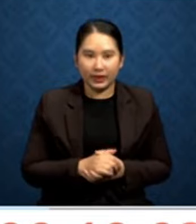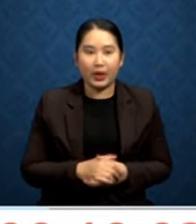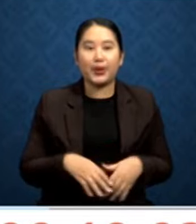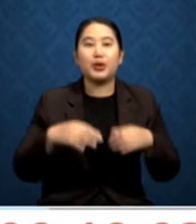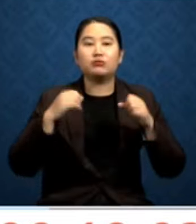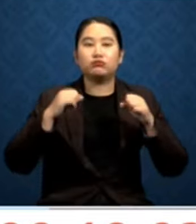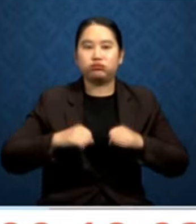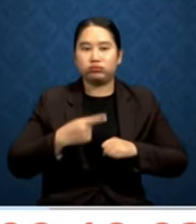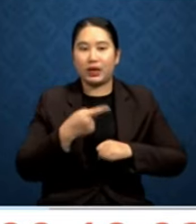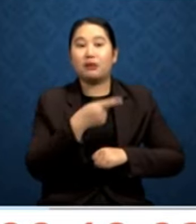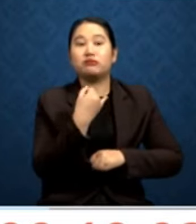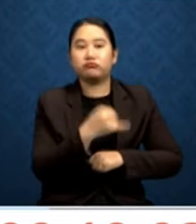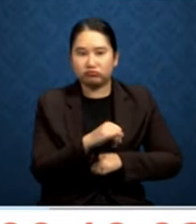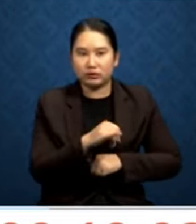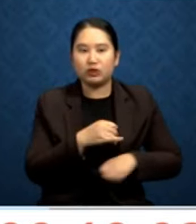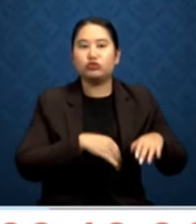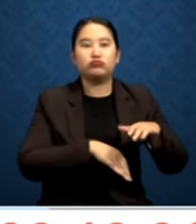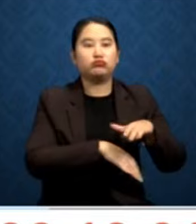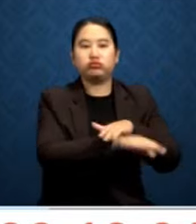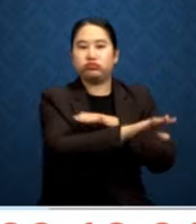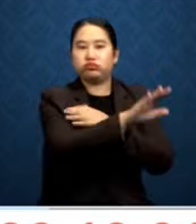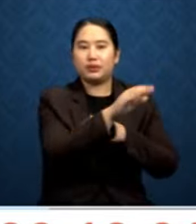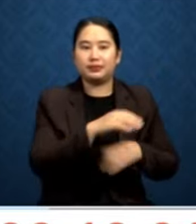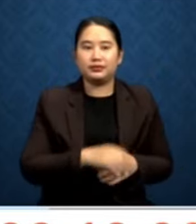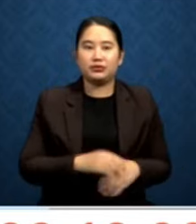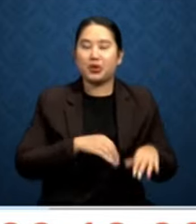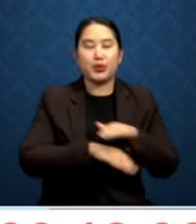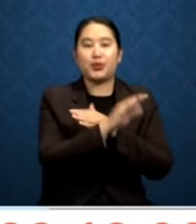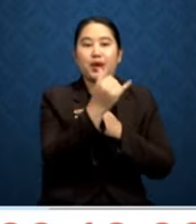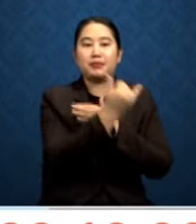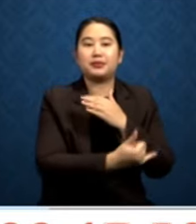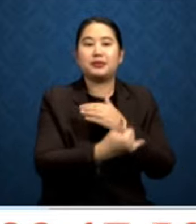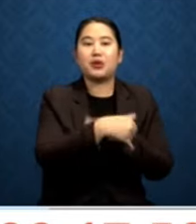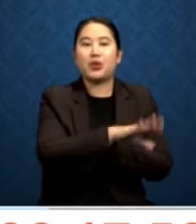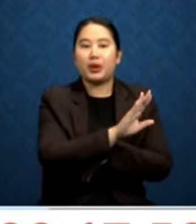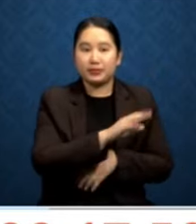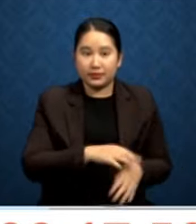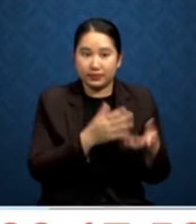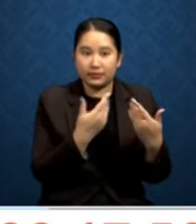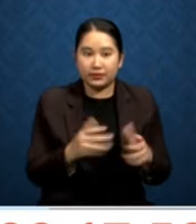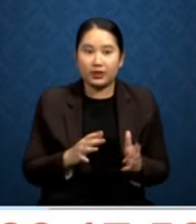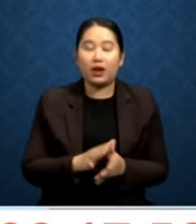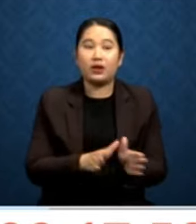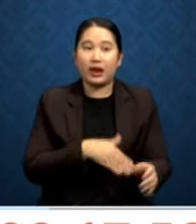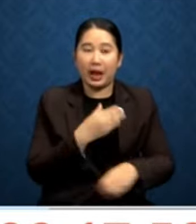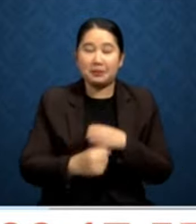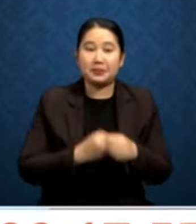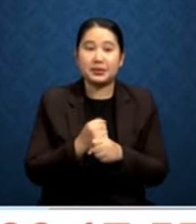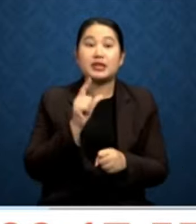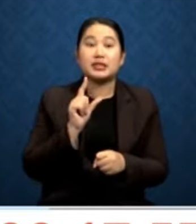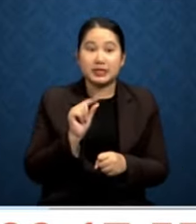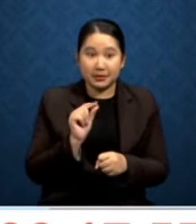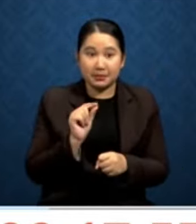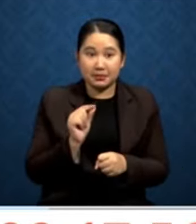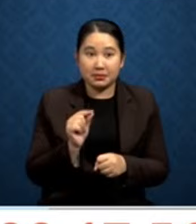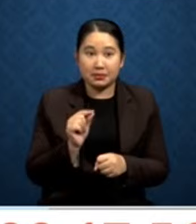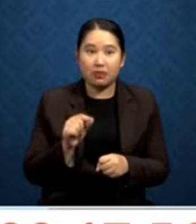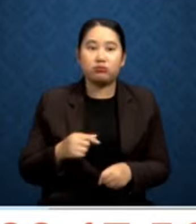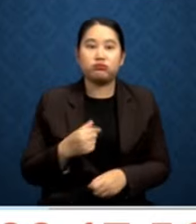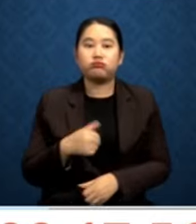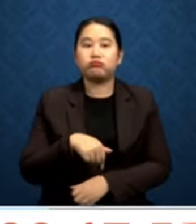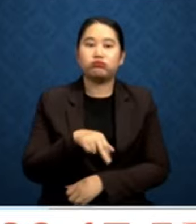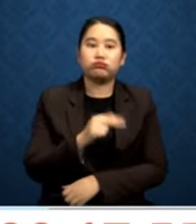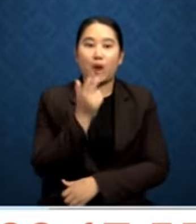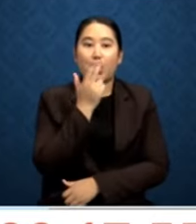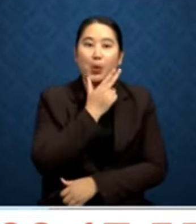นว่ผิดนี้นะครับก็หนีไปไปต่างประเทศเสร็แล้ว 20 ปีผ่านมากลบมาเดินลอๆใน